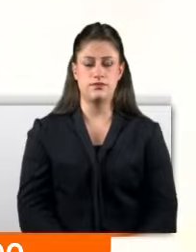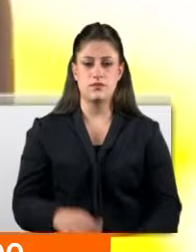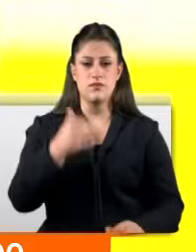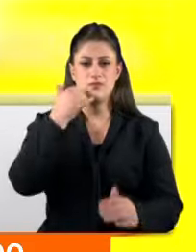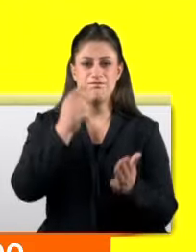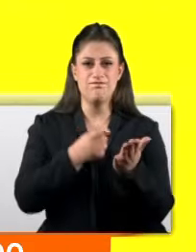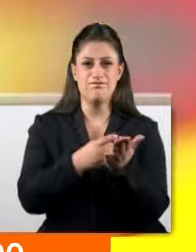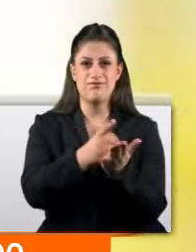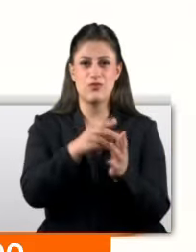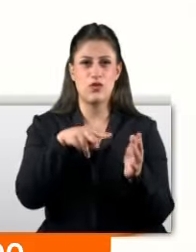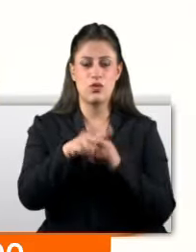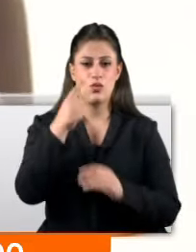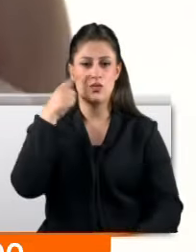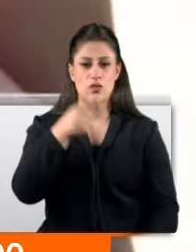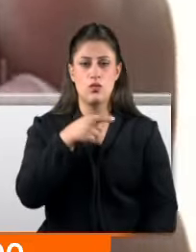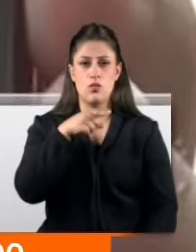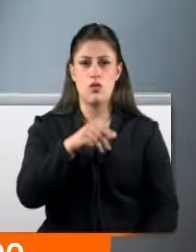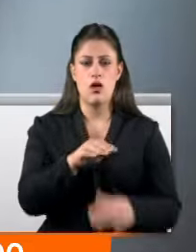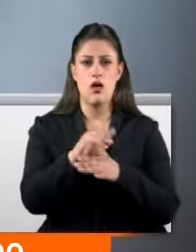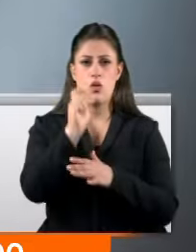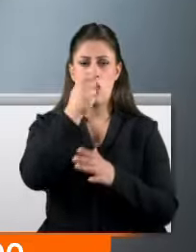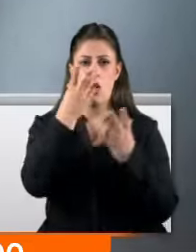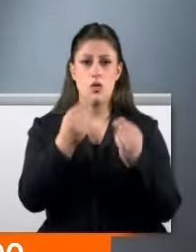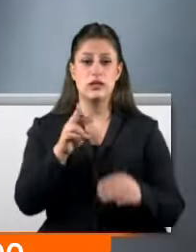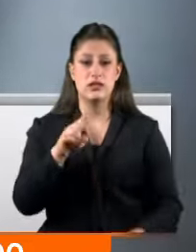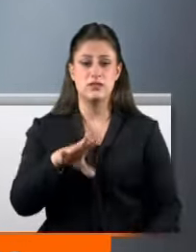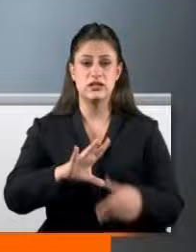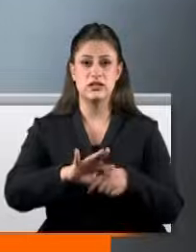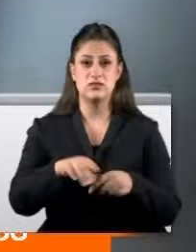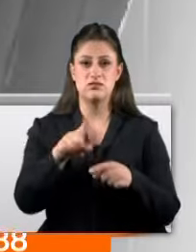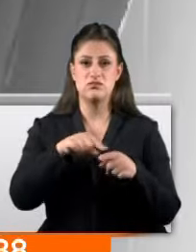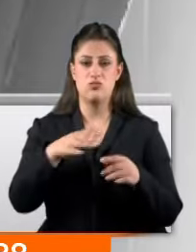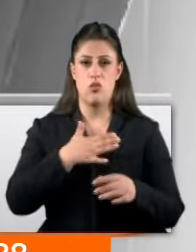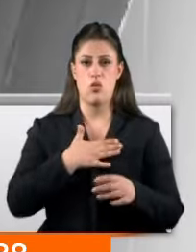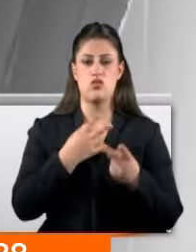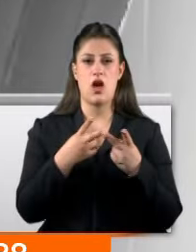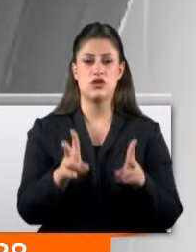Navigasyon uygulamaları hayatı kolaylaştırdığı gibi hırsızlıkların da önünü açtı.